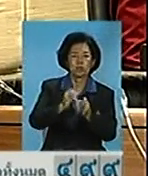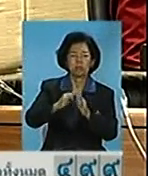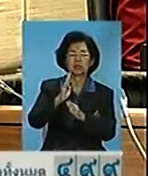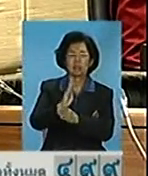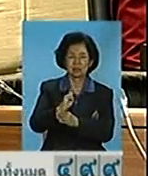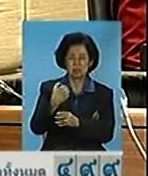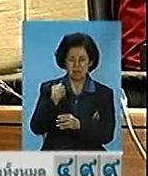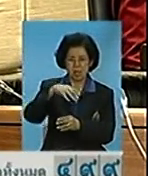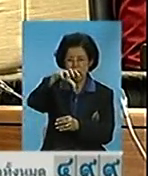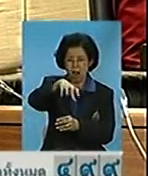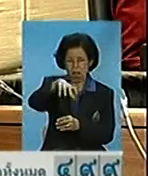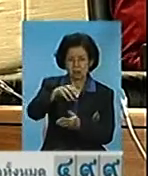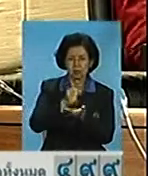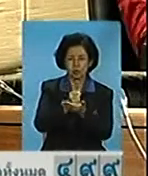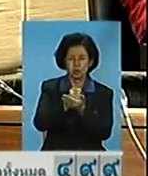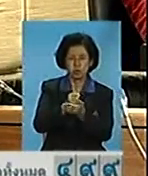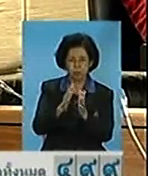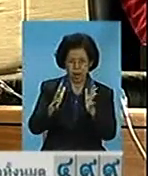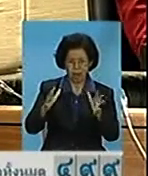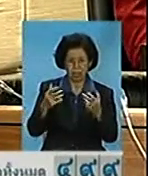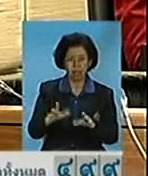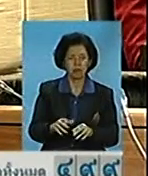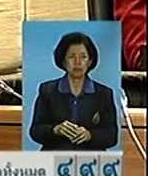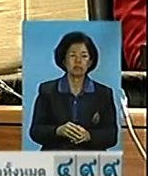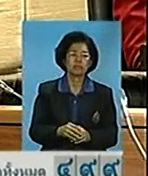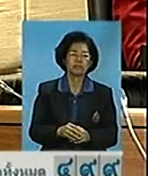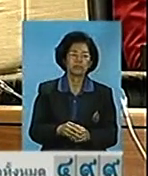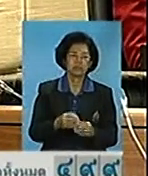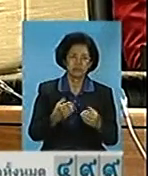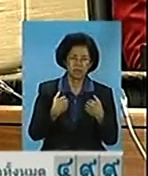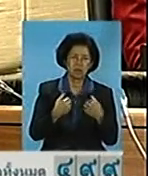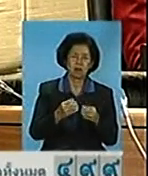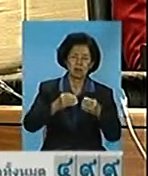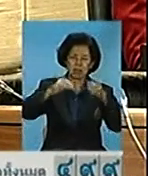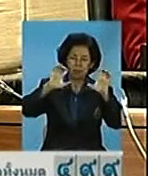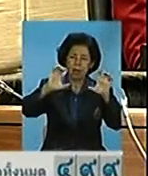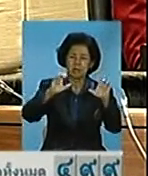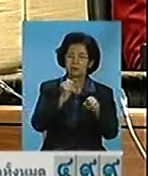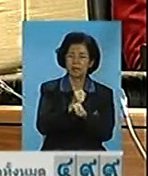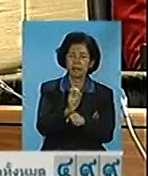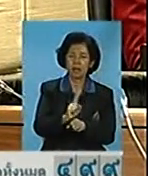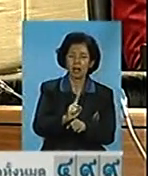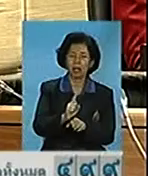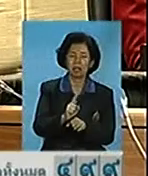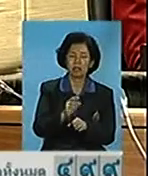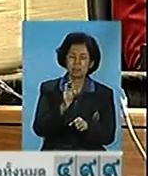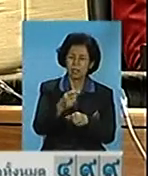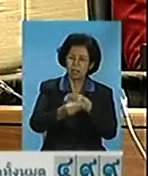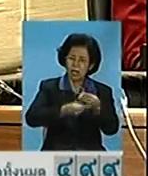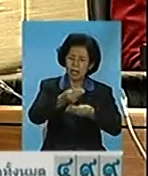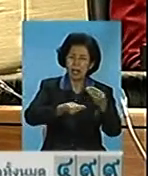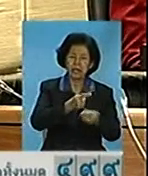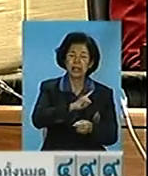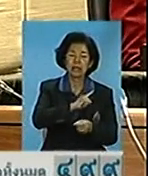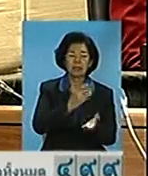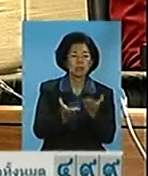ะได้รับการช่วยเหลืออยู่อย่างมากมายแล้วก็อีกประเด็นหนึ่งคือบทบาทของรัฐว่าควรจะเป็นผู้ทำมาค้าขายเสียเอง